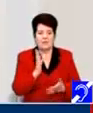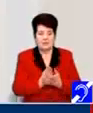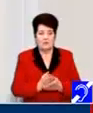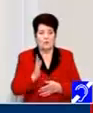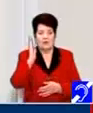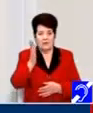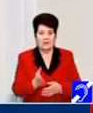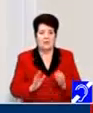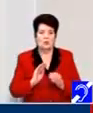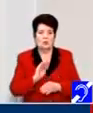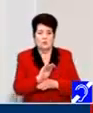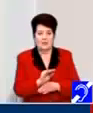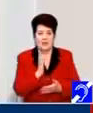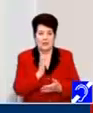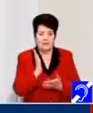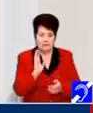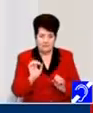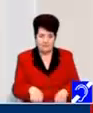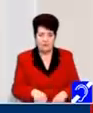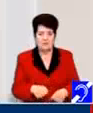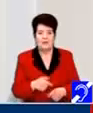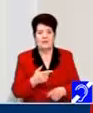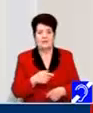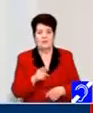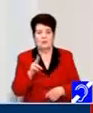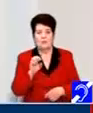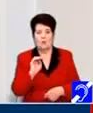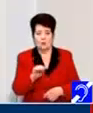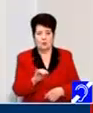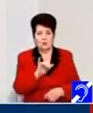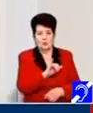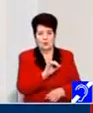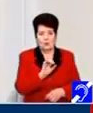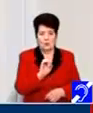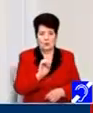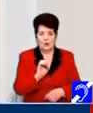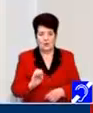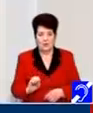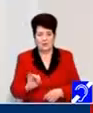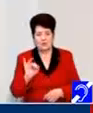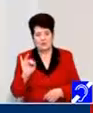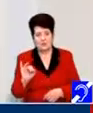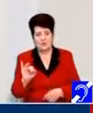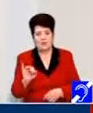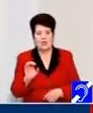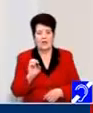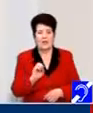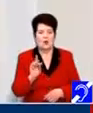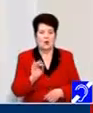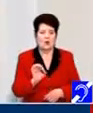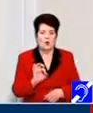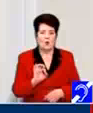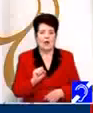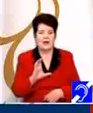suplimentar care dă posibilitatea Republicii Moldova să fie un pod între Uniunea Europeană și Uniunea Euroasiatică. Și noi trebuie să